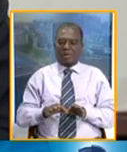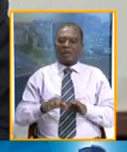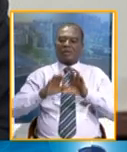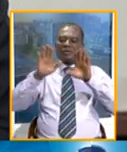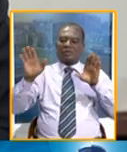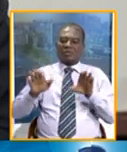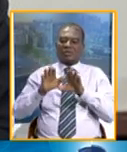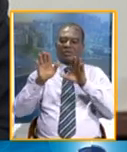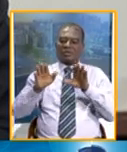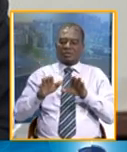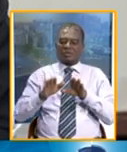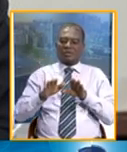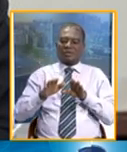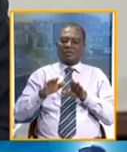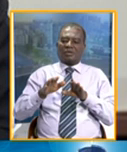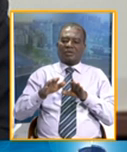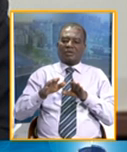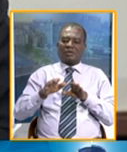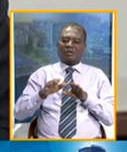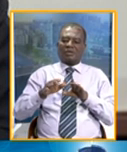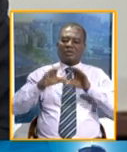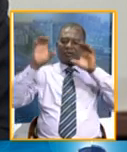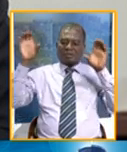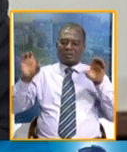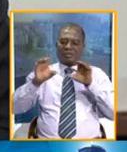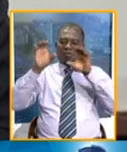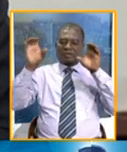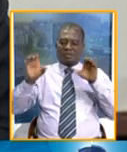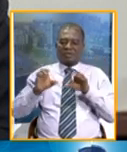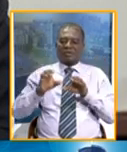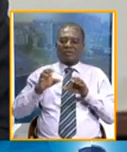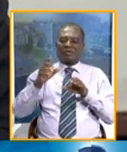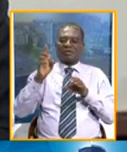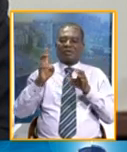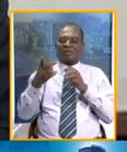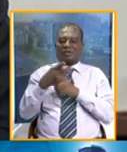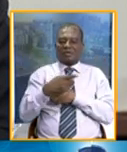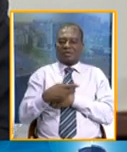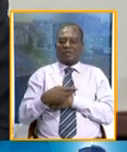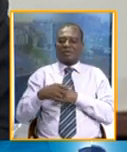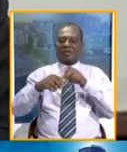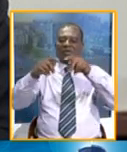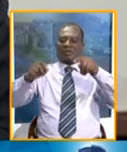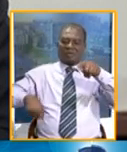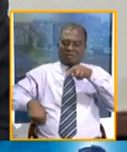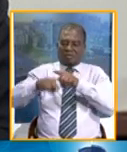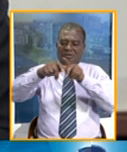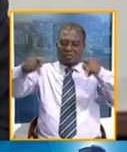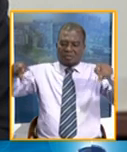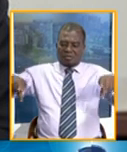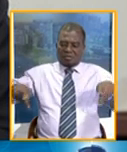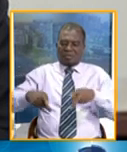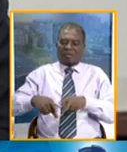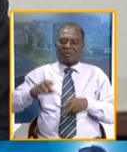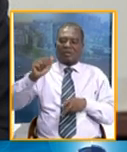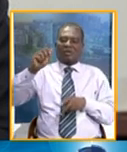2021, 9h à 12h, cérémonie du 7e jour, lieu stade d'Abobo. Le présent programme